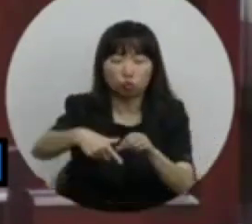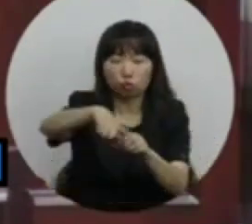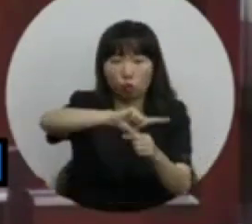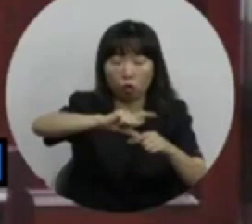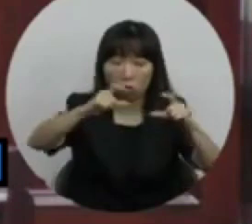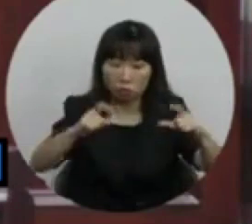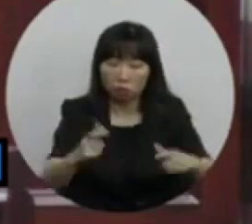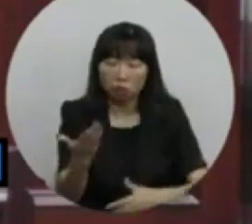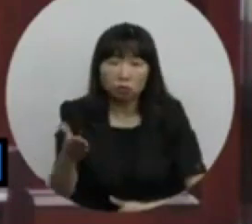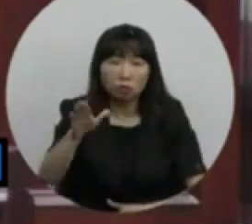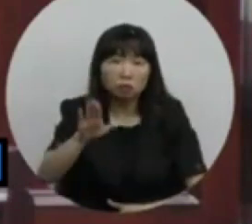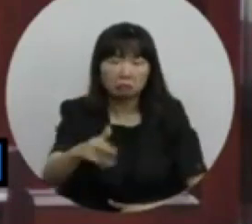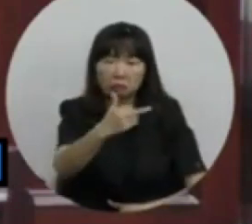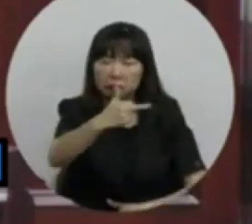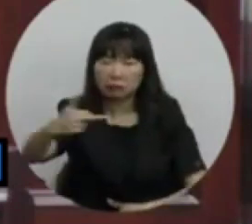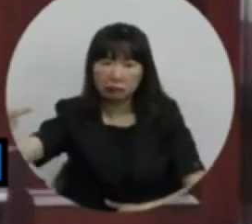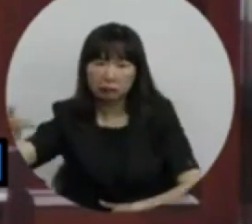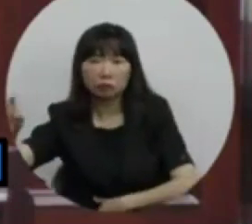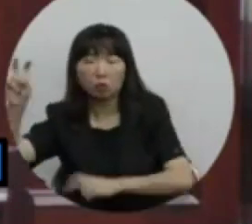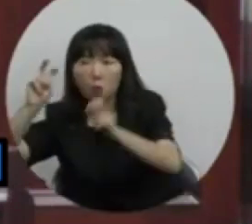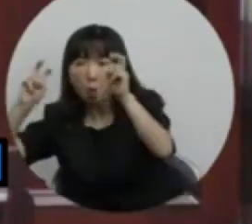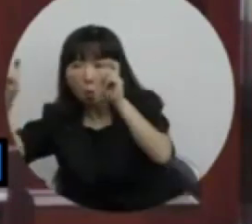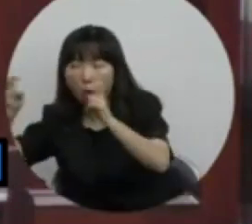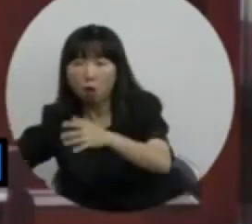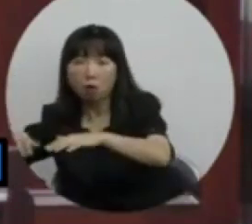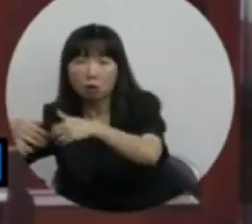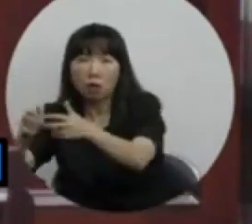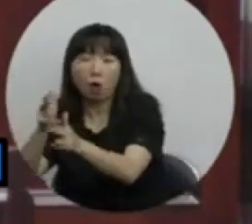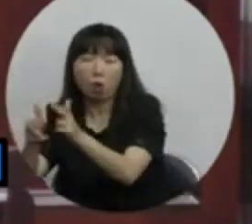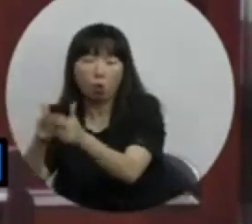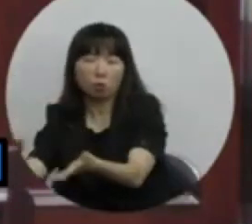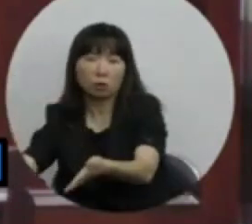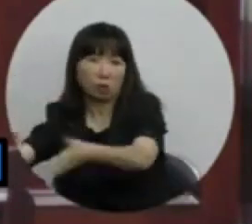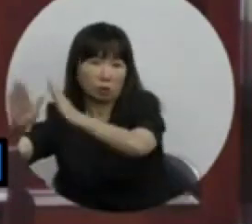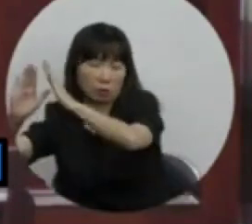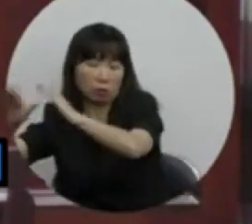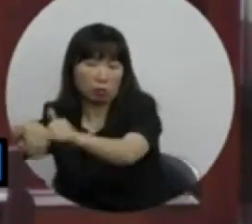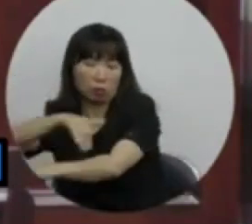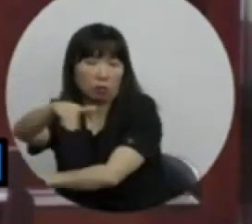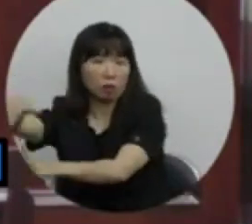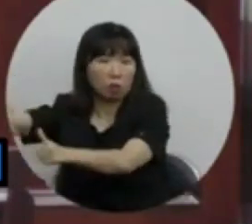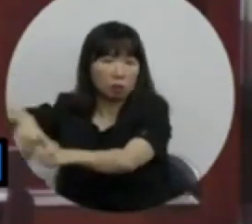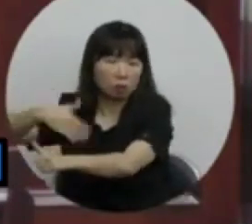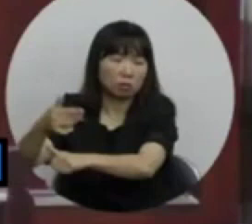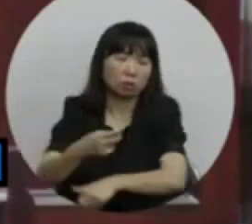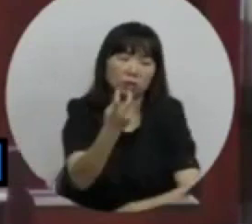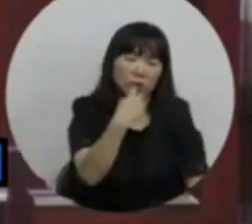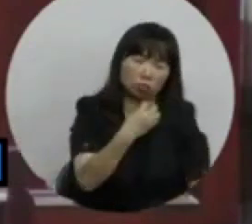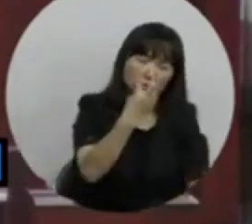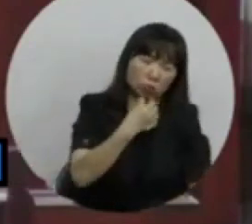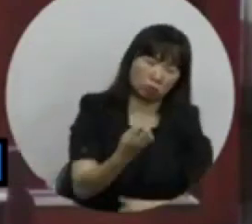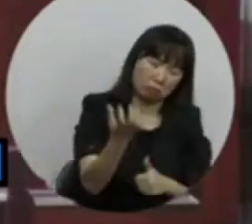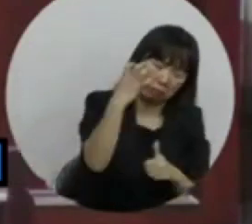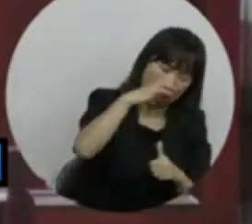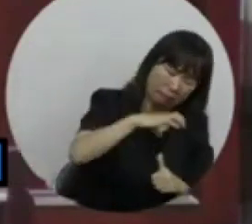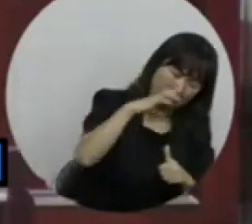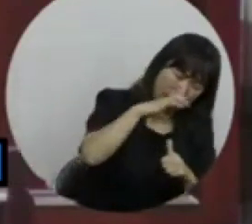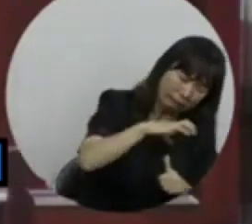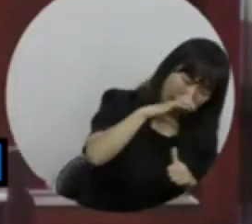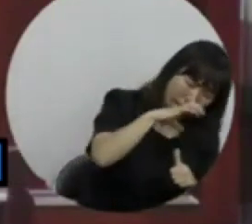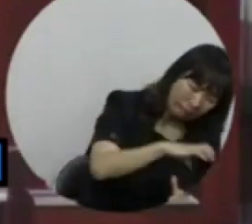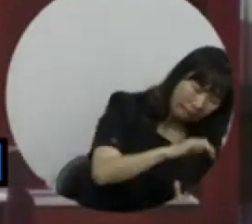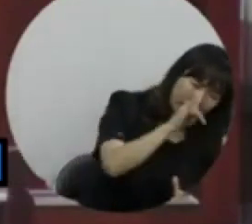대규모 반도체 산업단지 조성이 진행되고 있는 지역이 있는 반면 2중, 3중 규제를 받고 있는 지역이